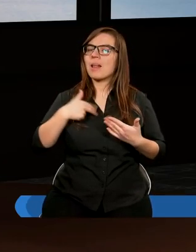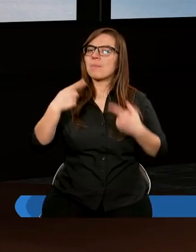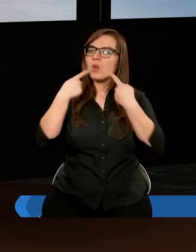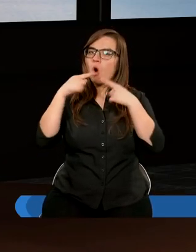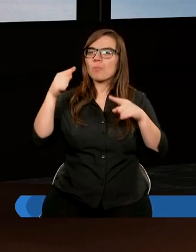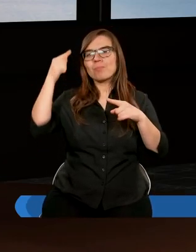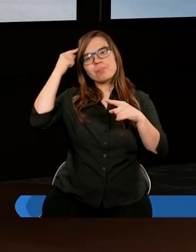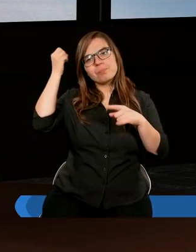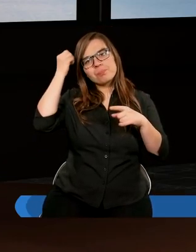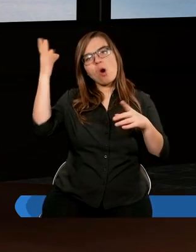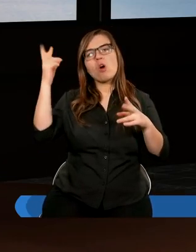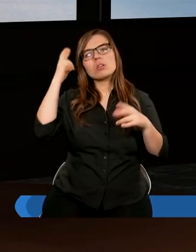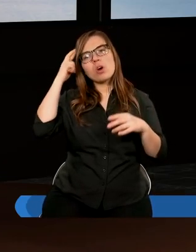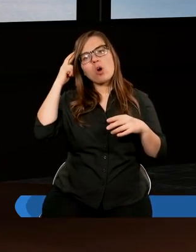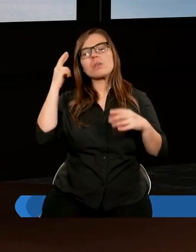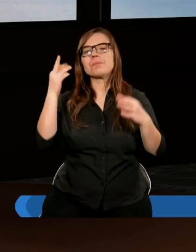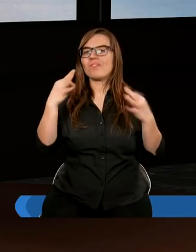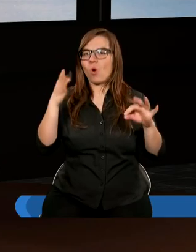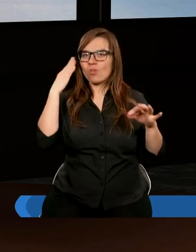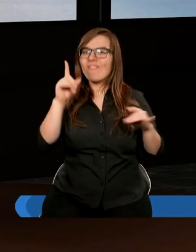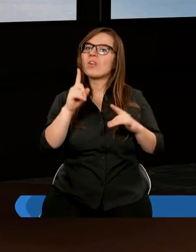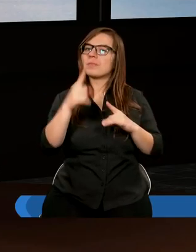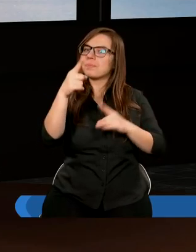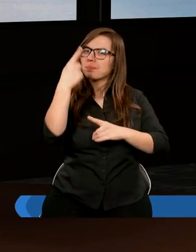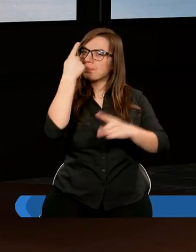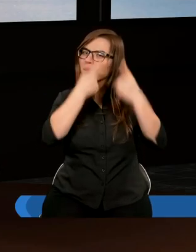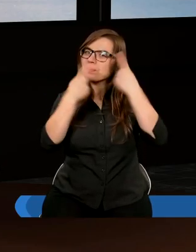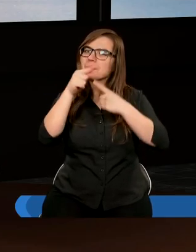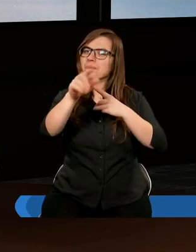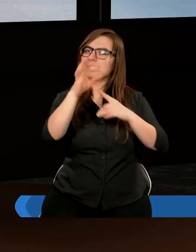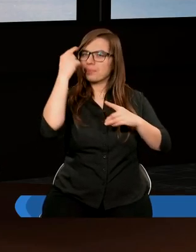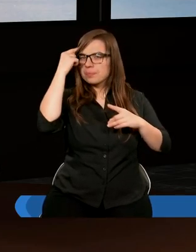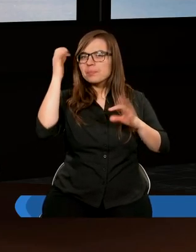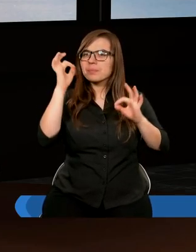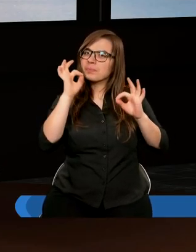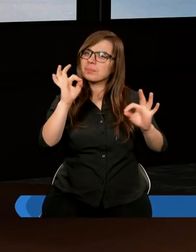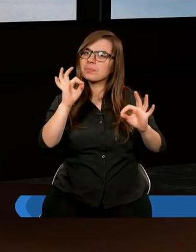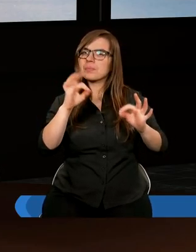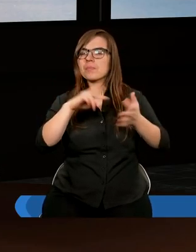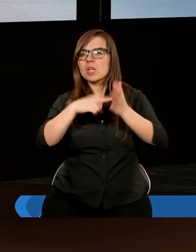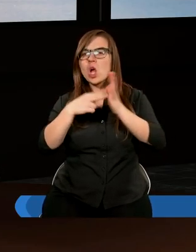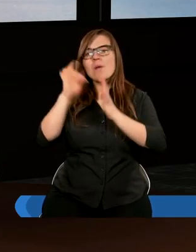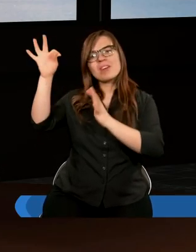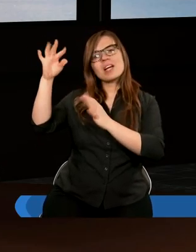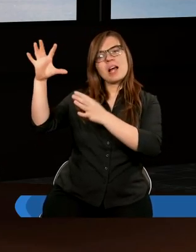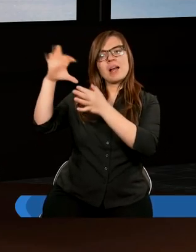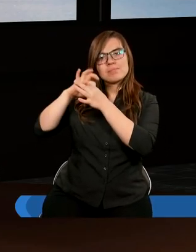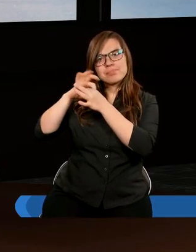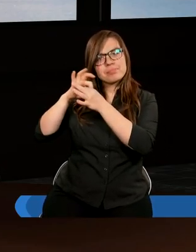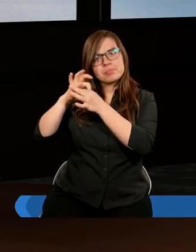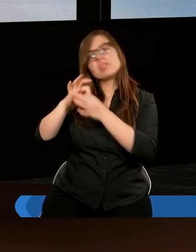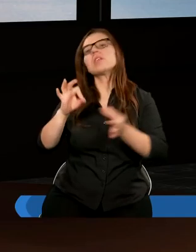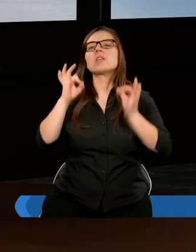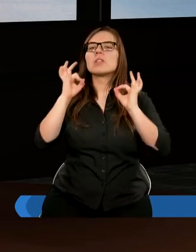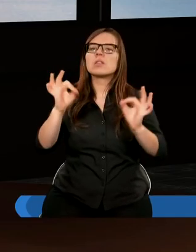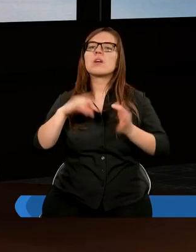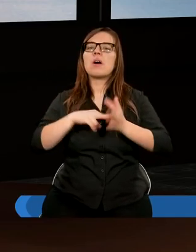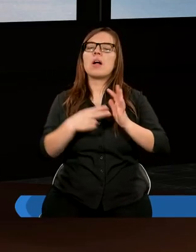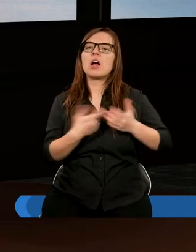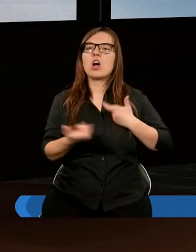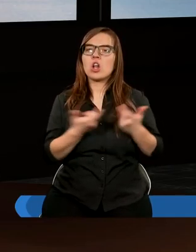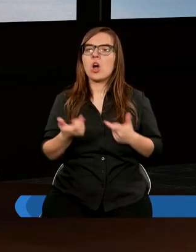mądrość, daje nam wolną wolę i chce, żebyśmy zgodnie z Jego wolą podejmowali decyzję. I jeżeli